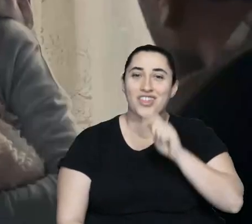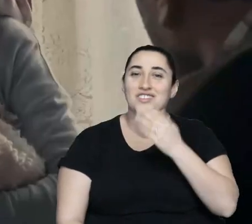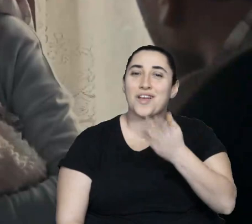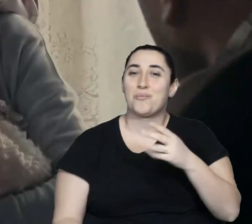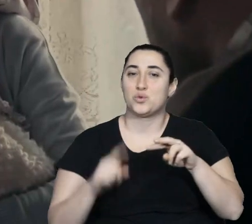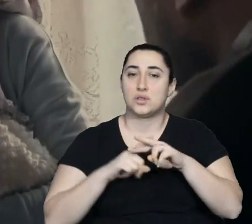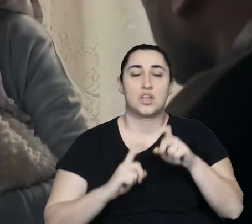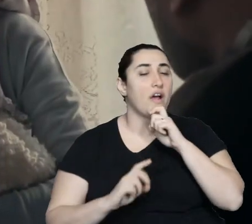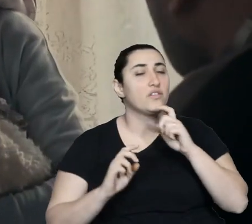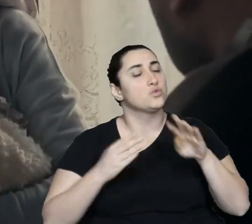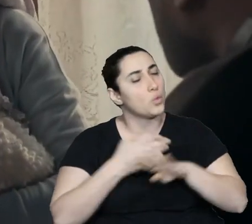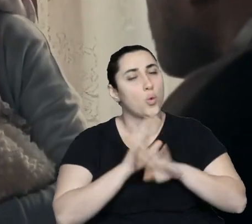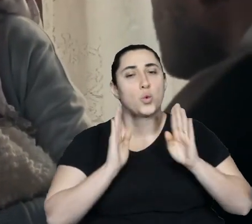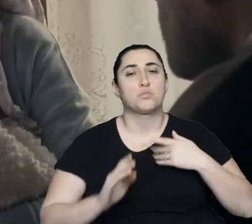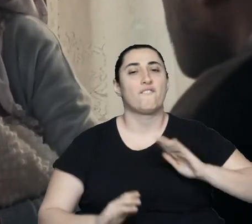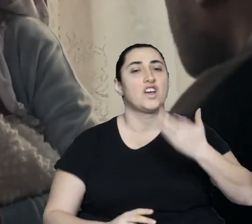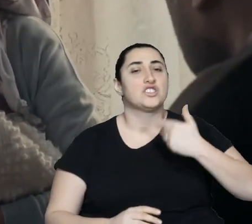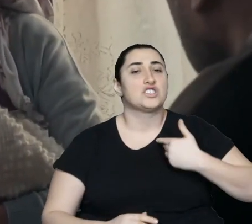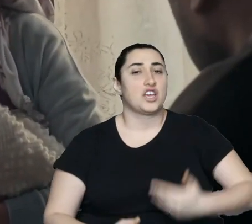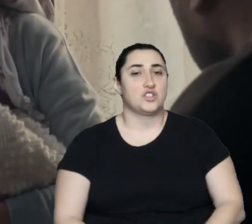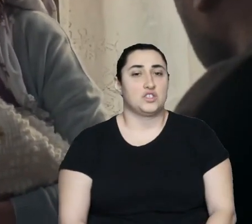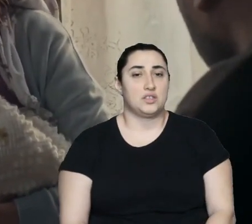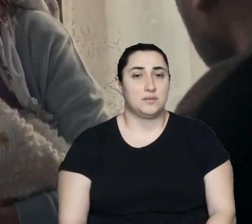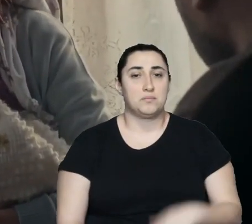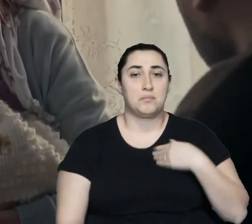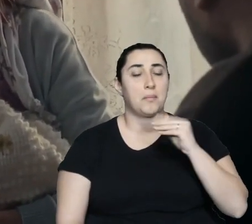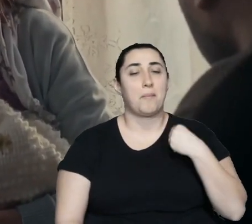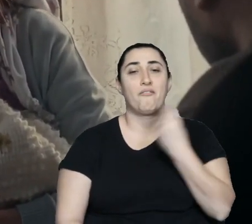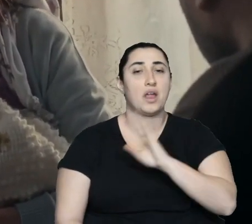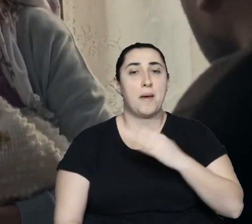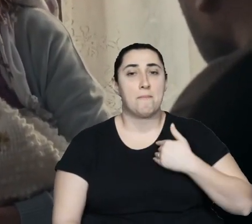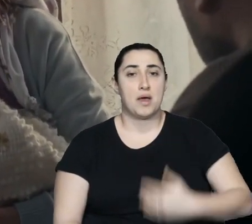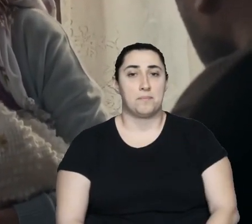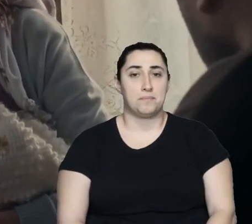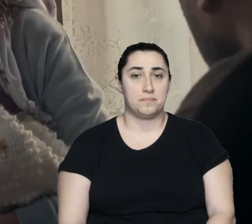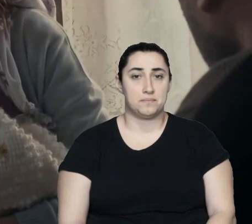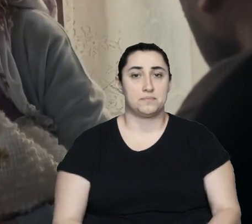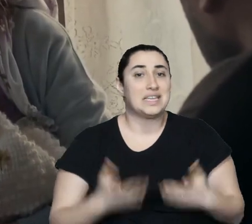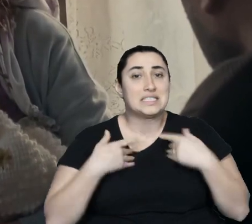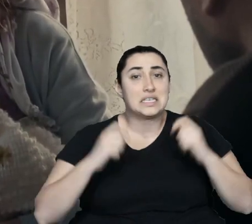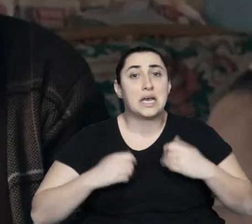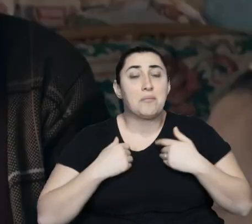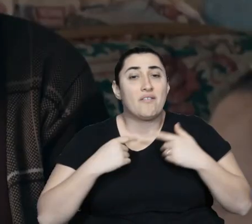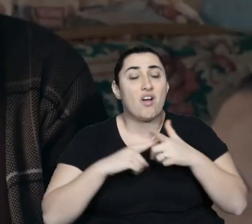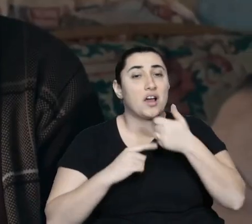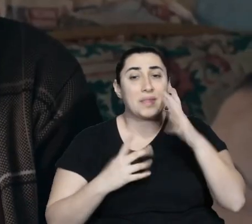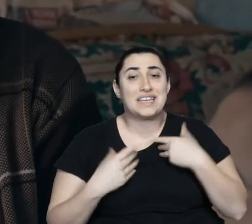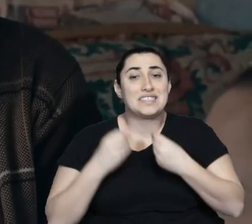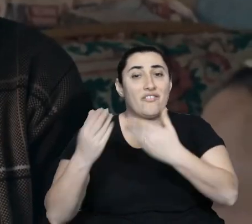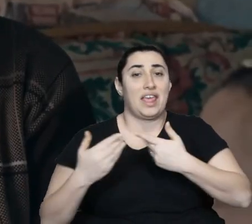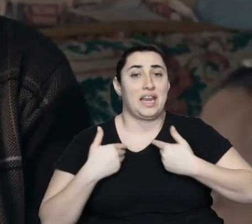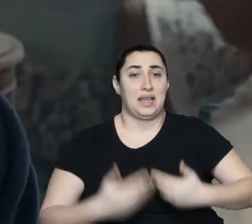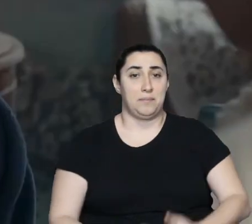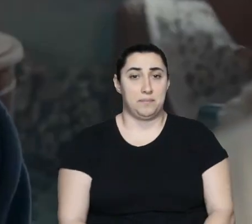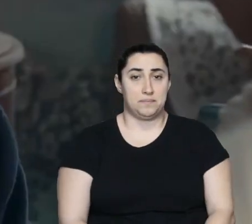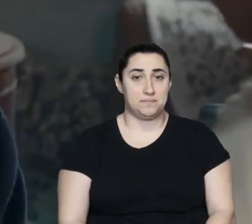yapıyorsun Asiye. Yanlış ya da doğru, vazgeçtim. Veremem evladımı. Nasıl yapayım Faik abi? Nasıl vereyim